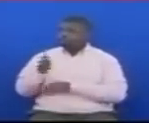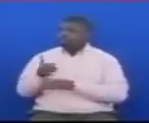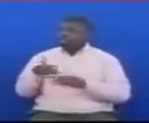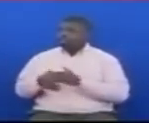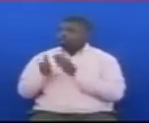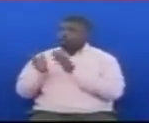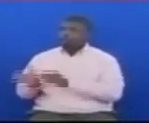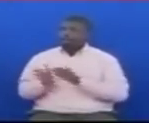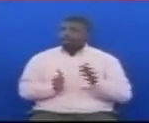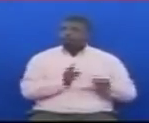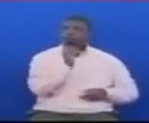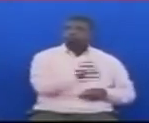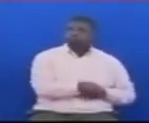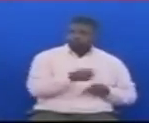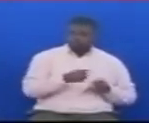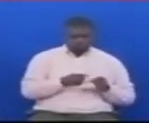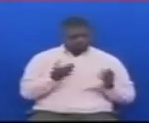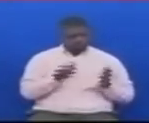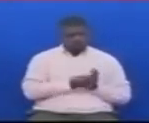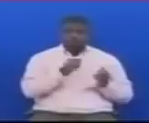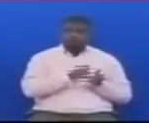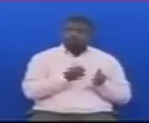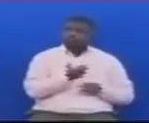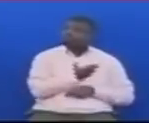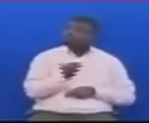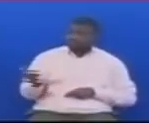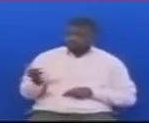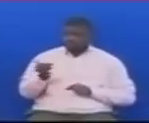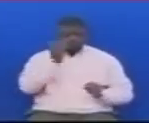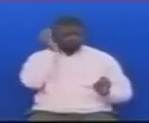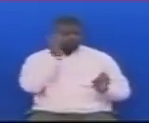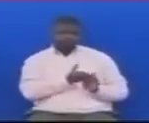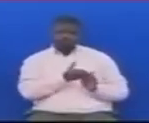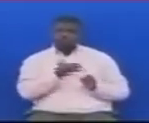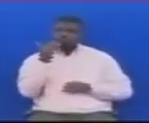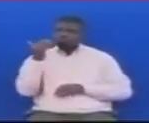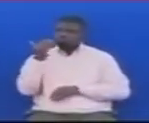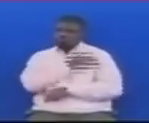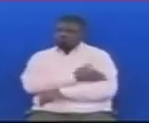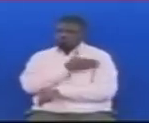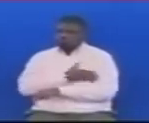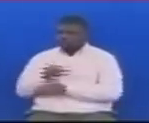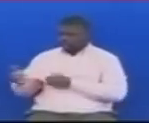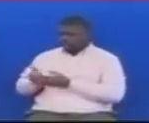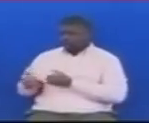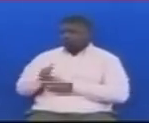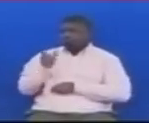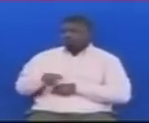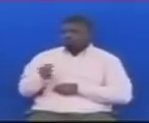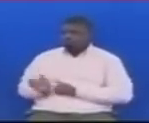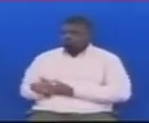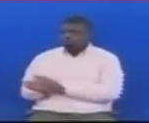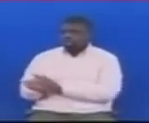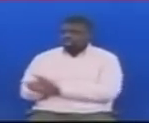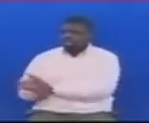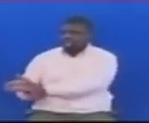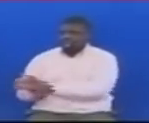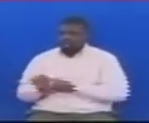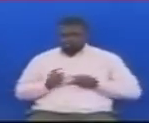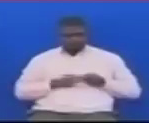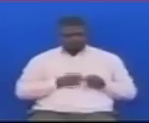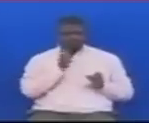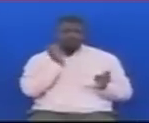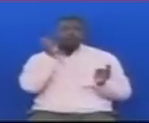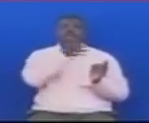nchini, ambapo pamoja na mambo mengine imekusudia kusogeza huduma ya mahakama karibu na wananchi. Ili kufikia lengo